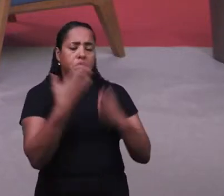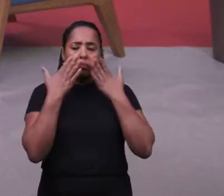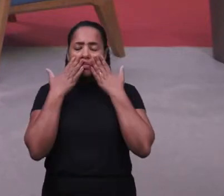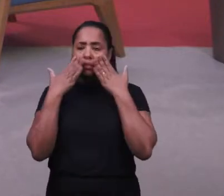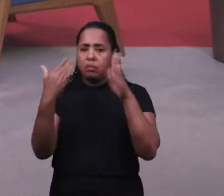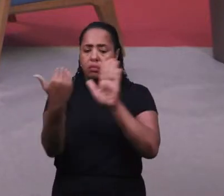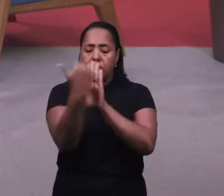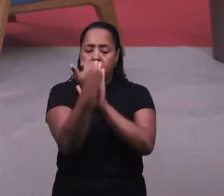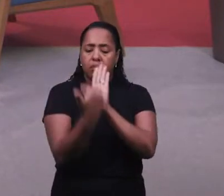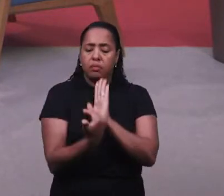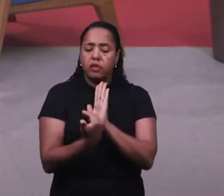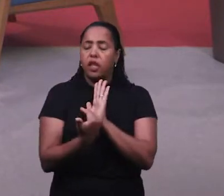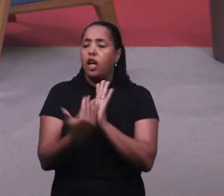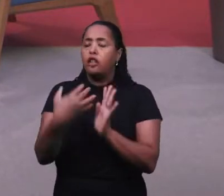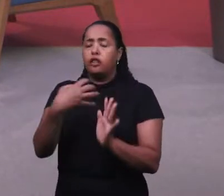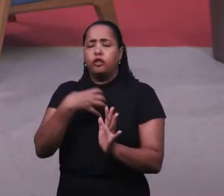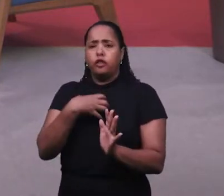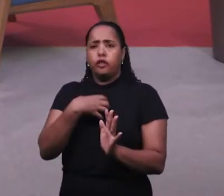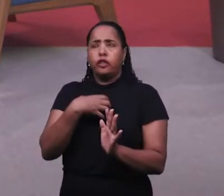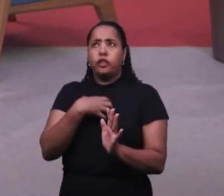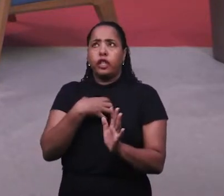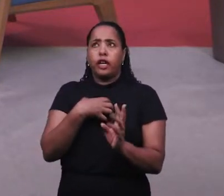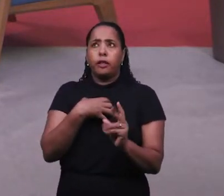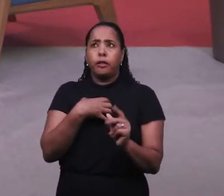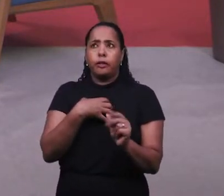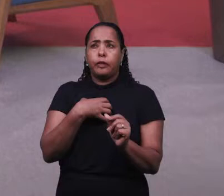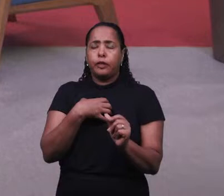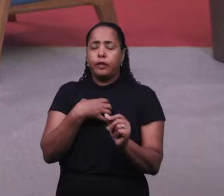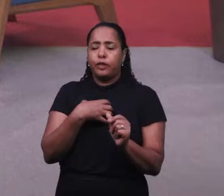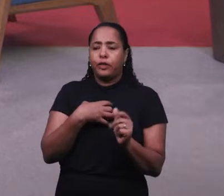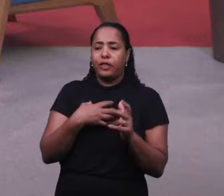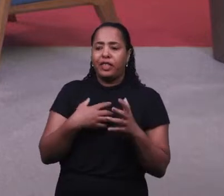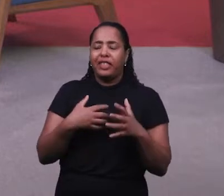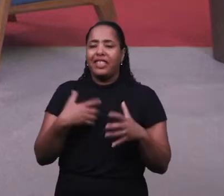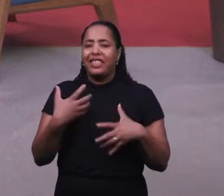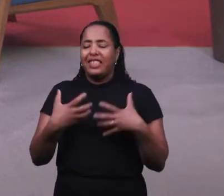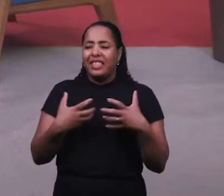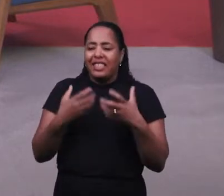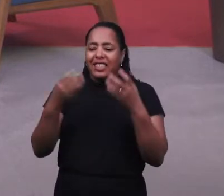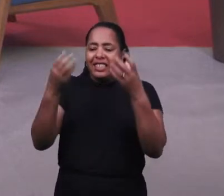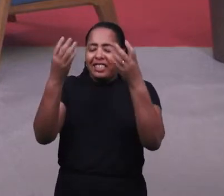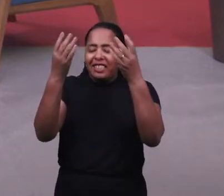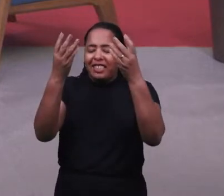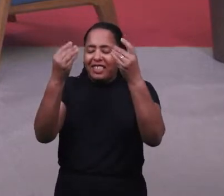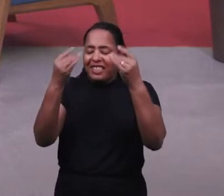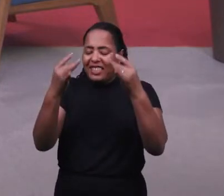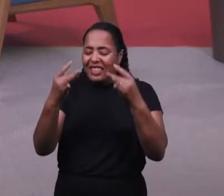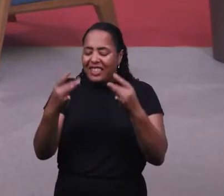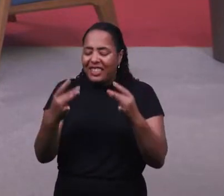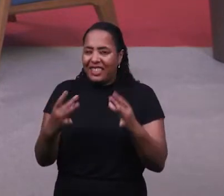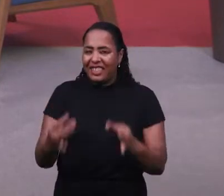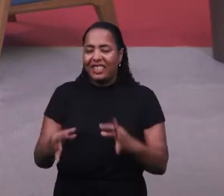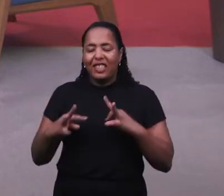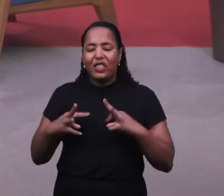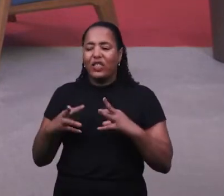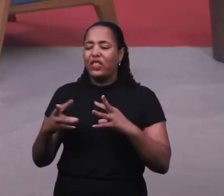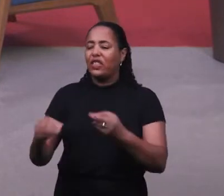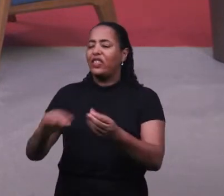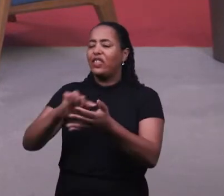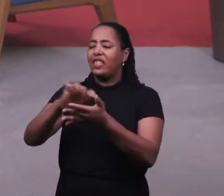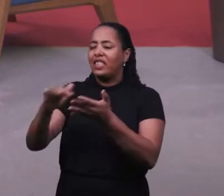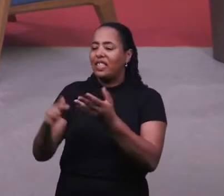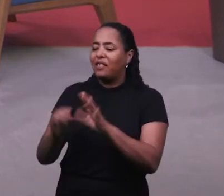traité, dans le moment où vous deux, vous avez présenté ce volet, nous avons présenté de manière très